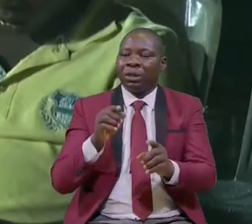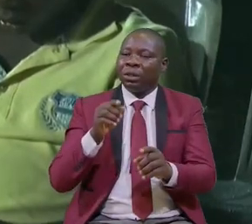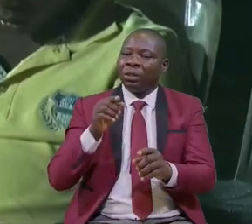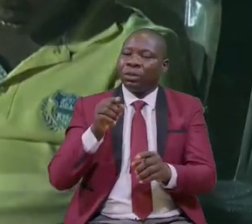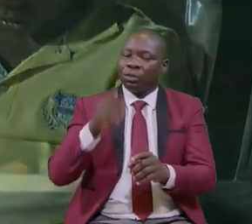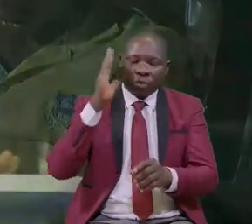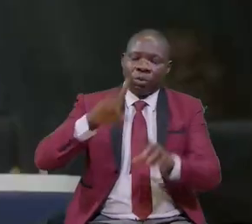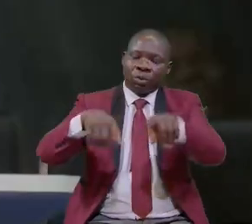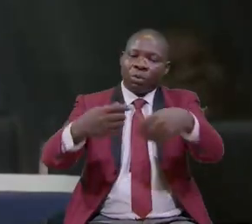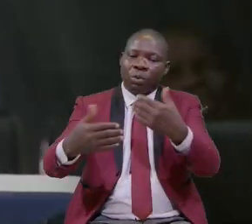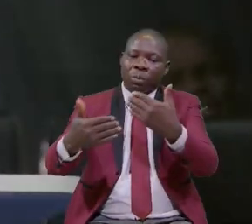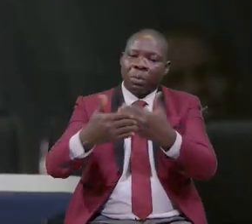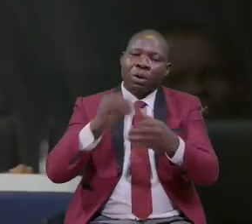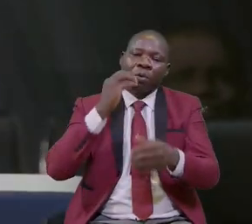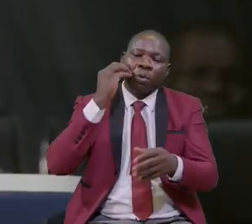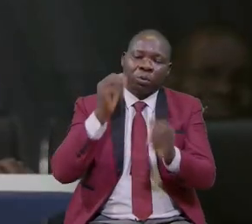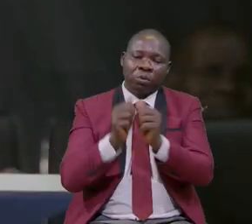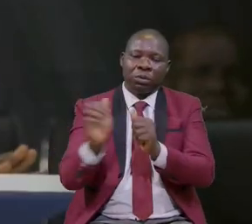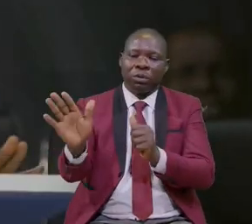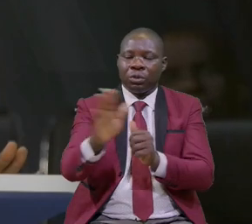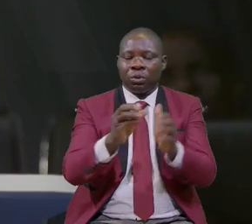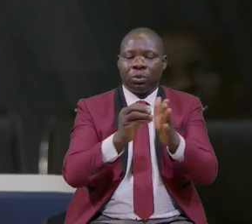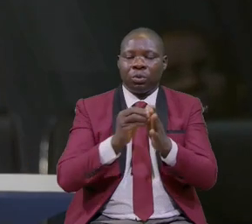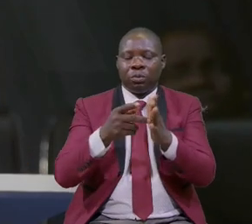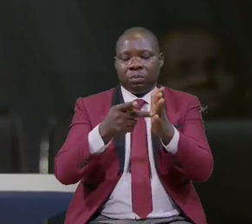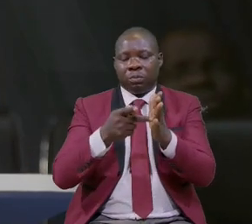tu repartiras avec ta portion. Prie.